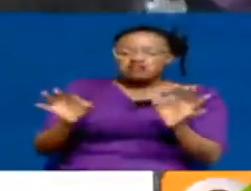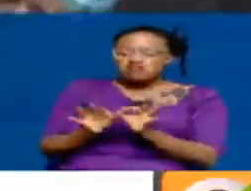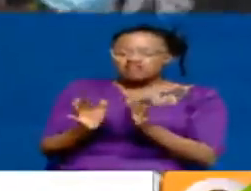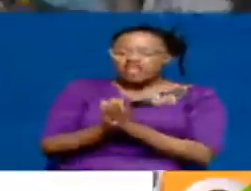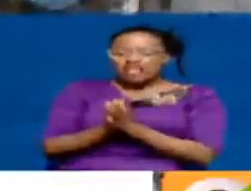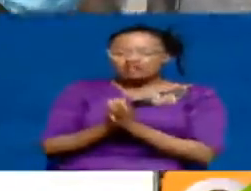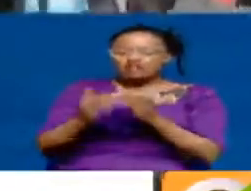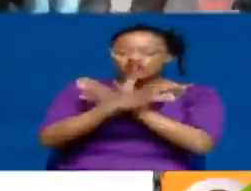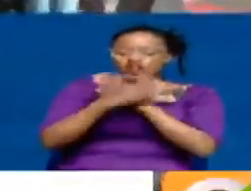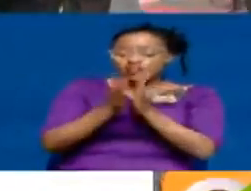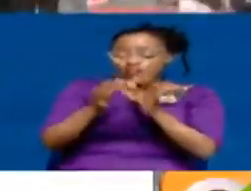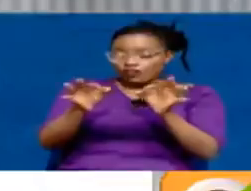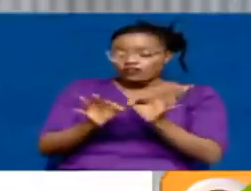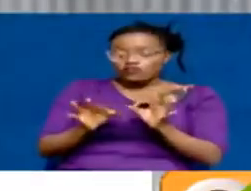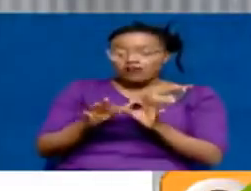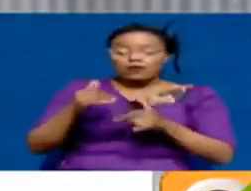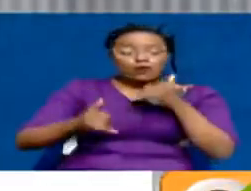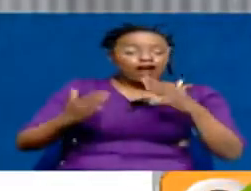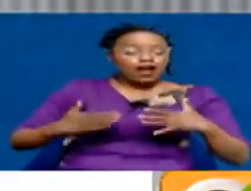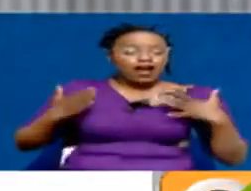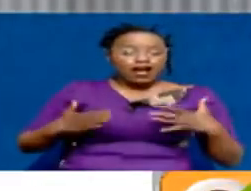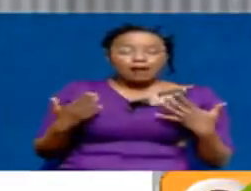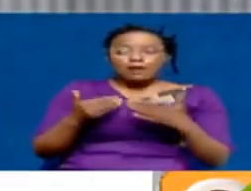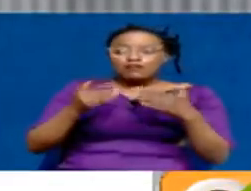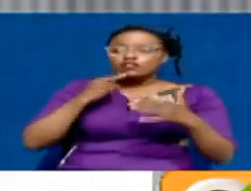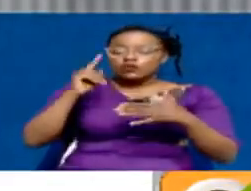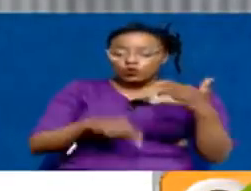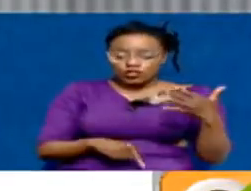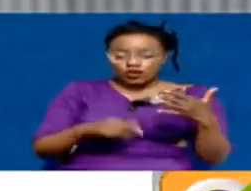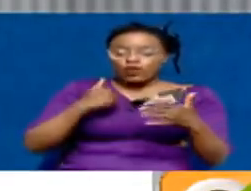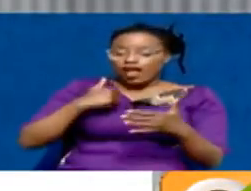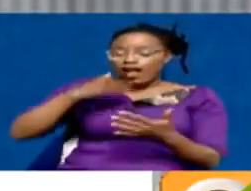wakishindwa kuficha furaha yao. Ile tunasema Suleiman,